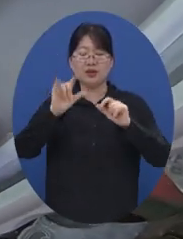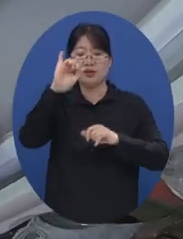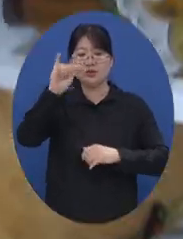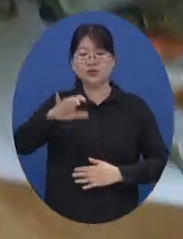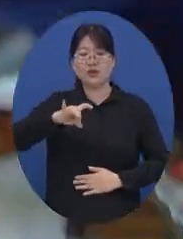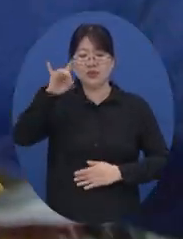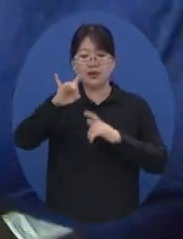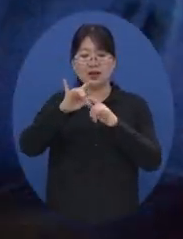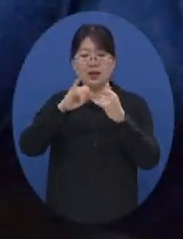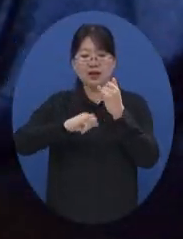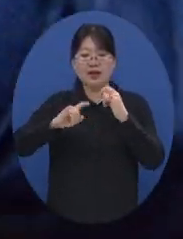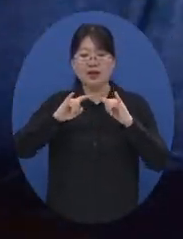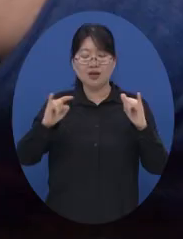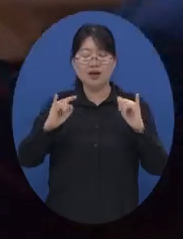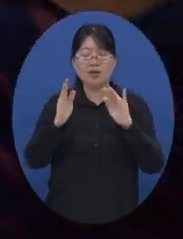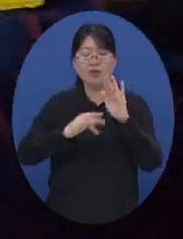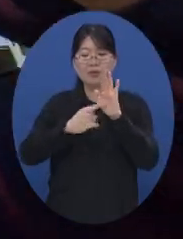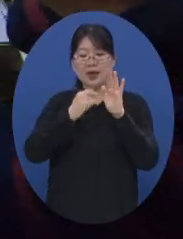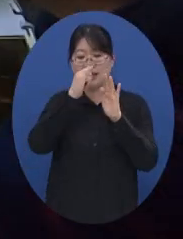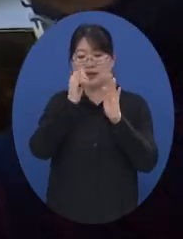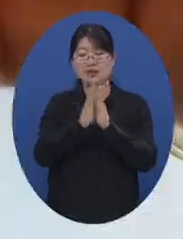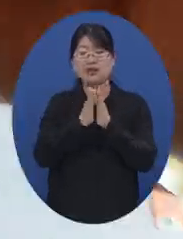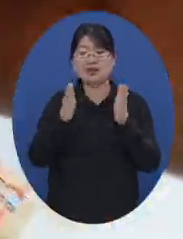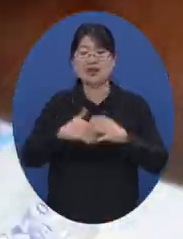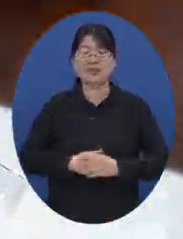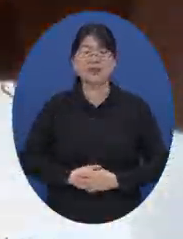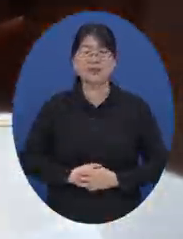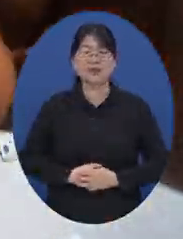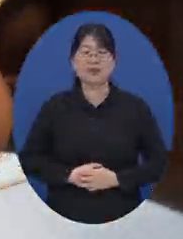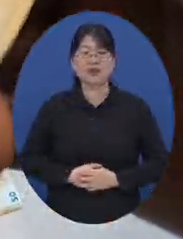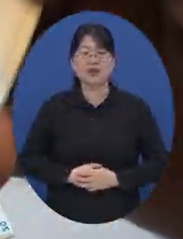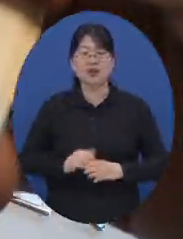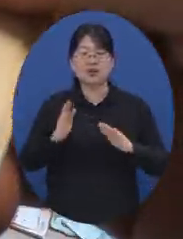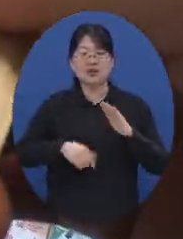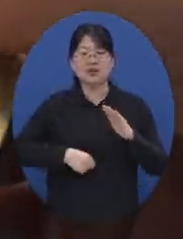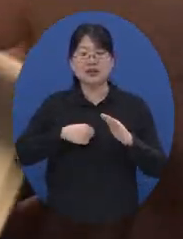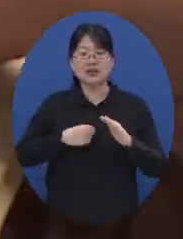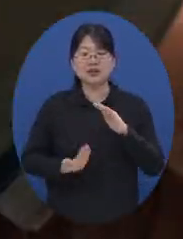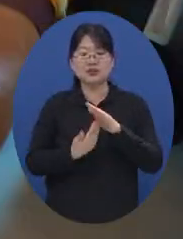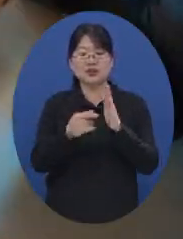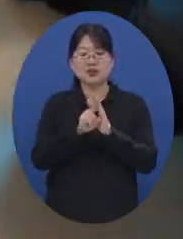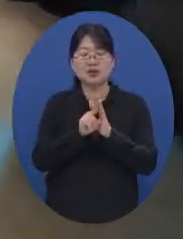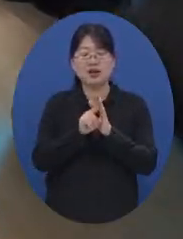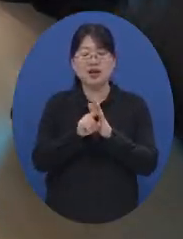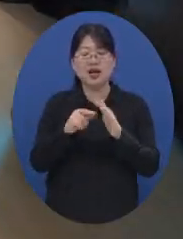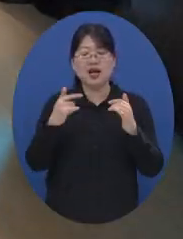최초로 체납자 동산 공매를 시작한 경기도. 조세 정의를 이루기 위해 고질 상습